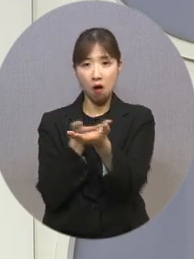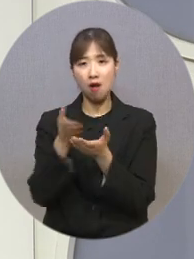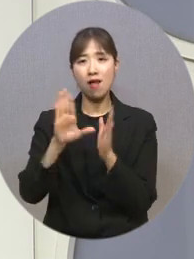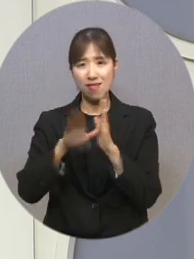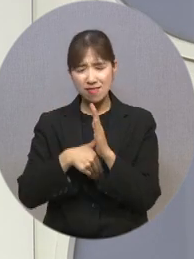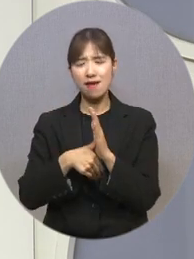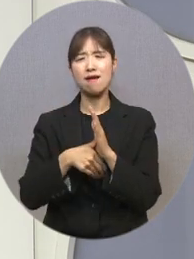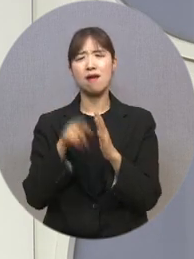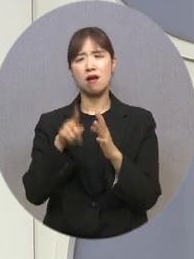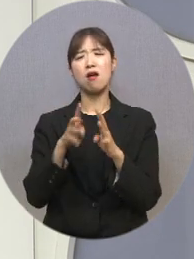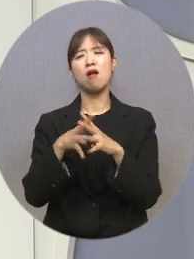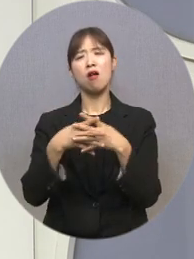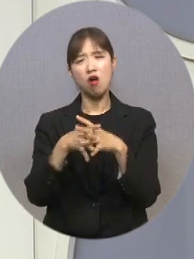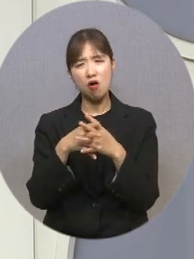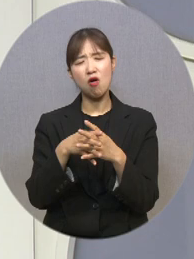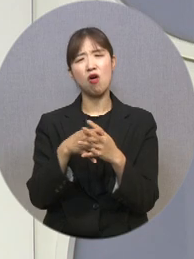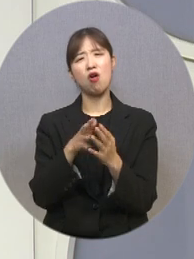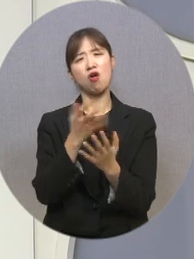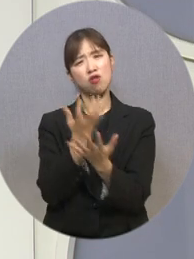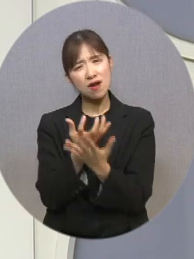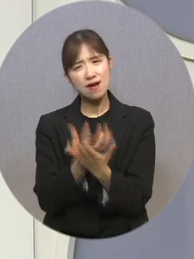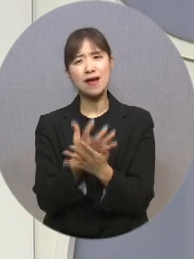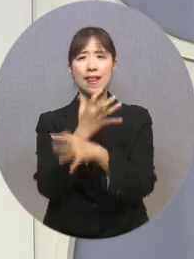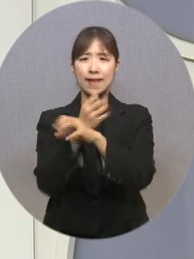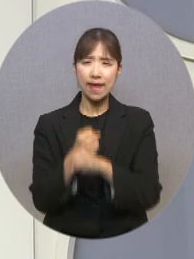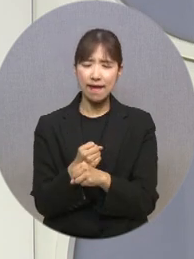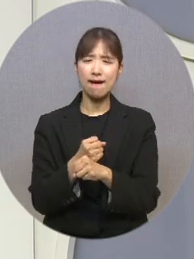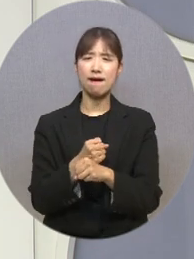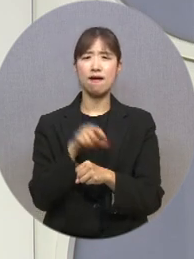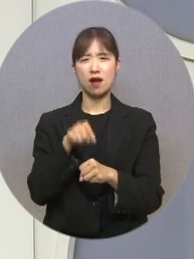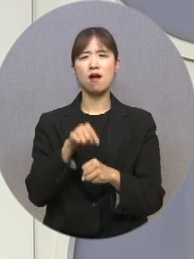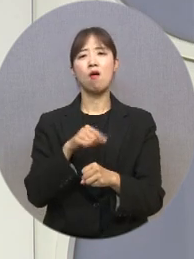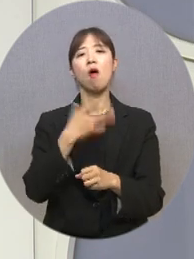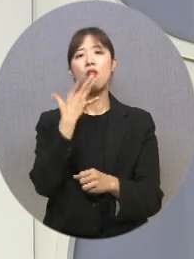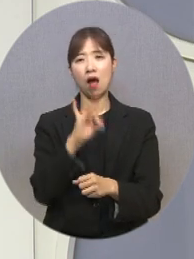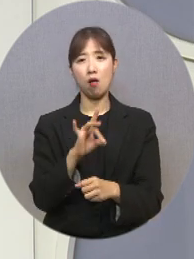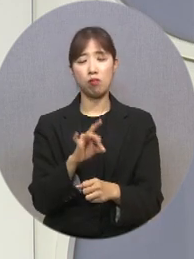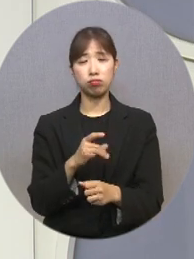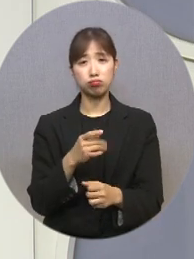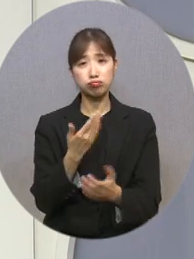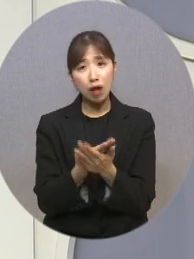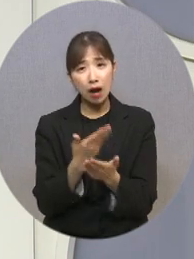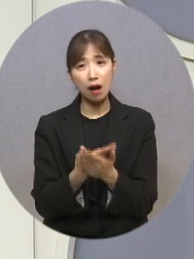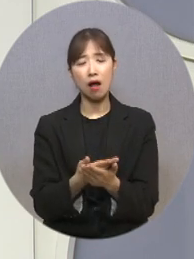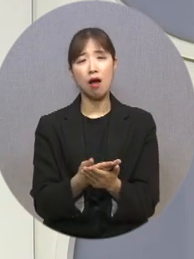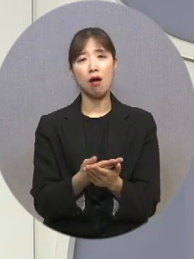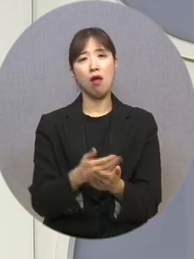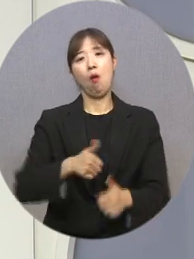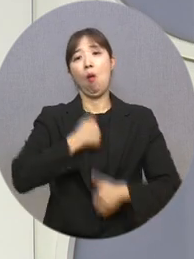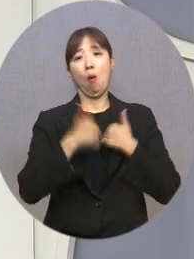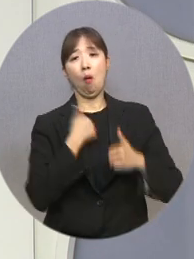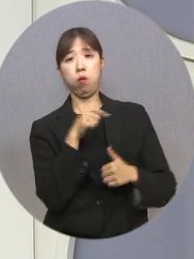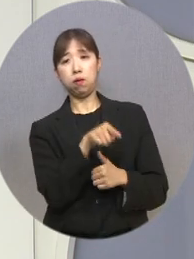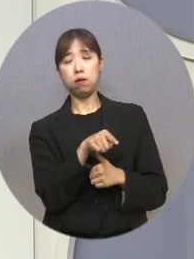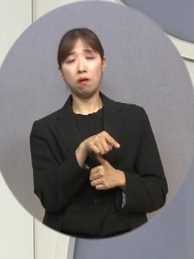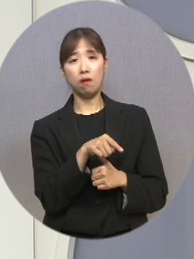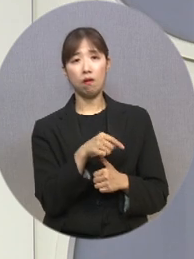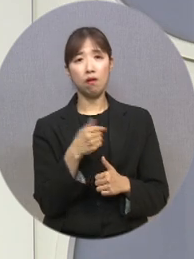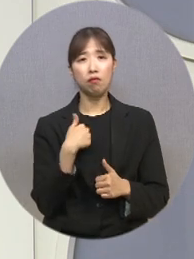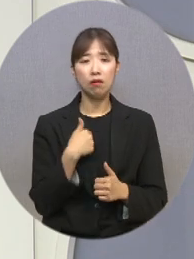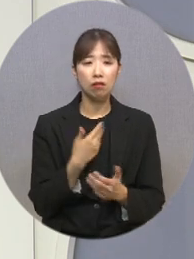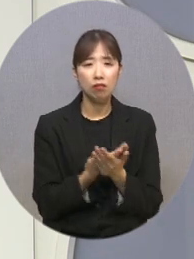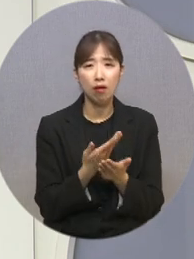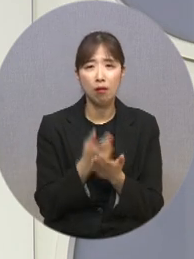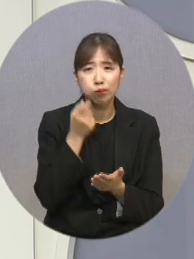당연히 써줘야 될 뭐 차용증이나 계약서를 안 쓰고 그거 써달라 그러면 화내고 착한 피해자는 뭐 그거 달라고